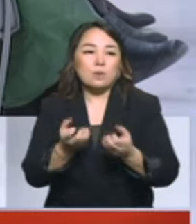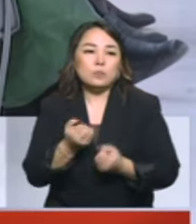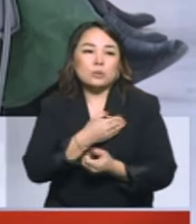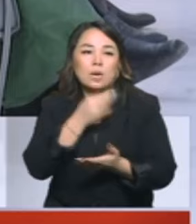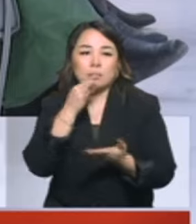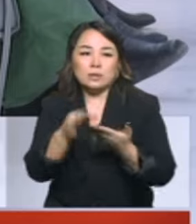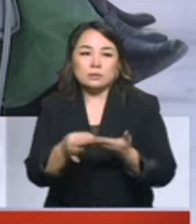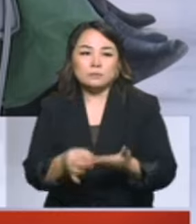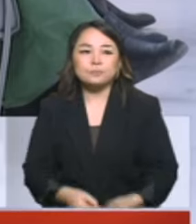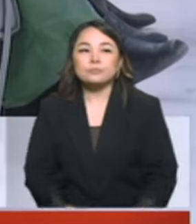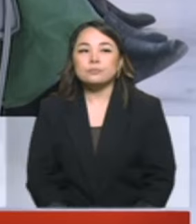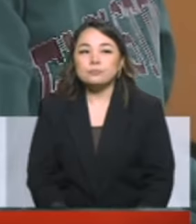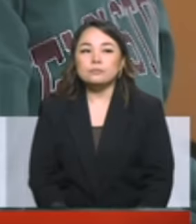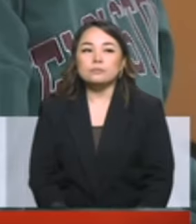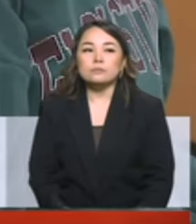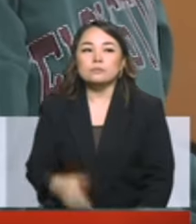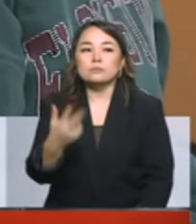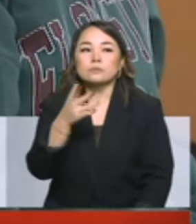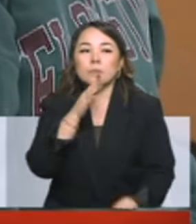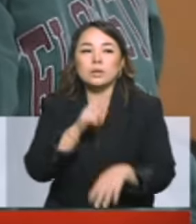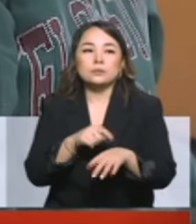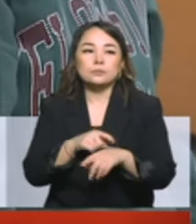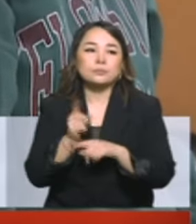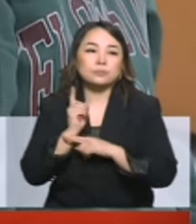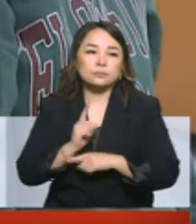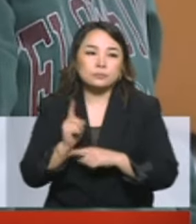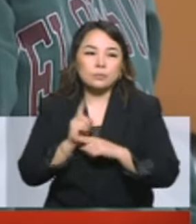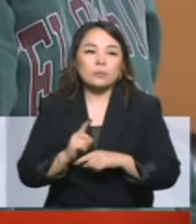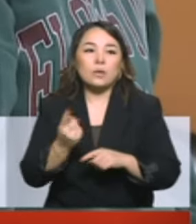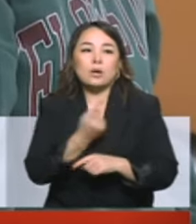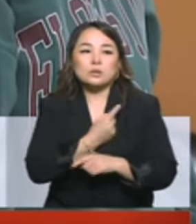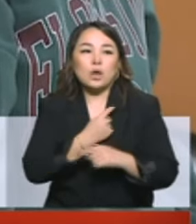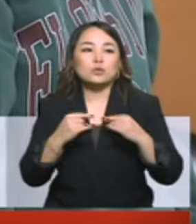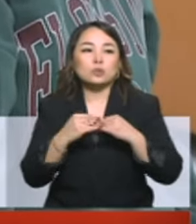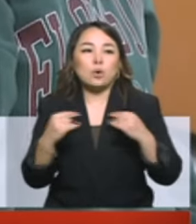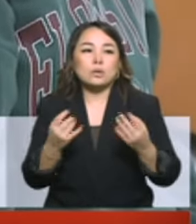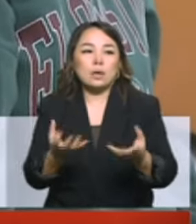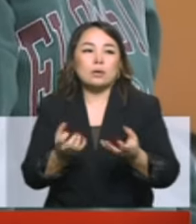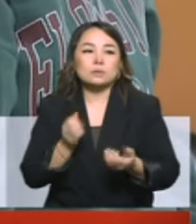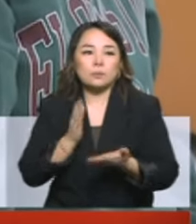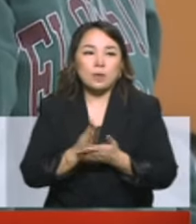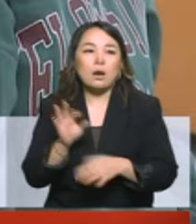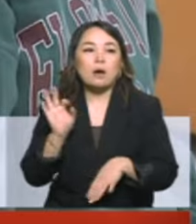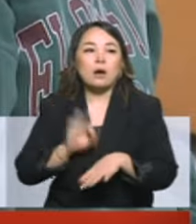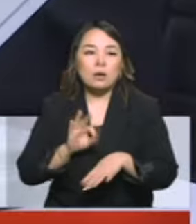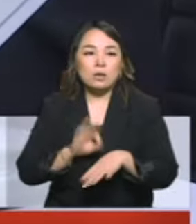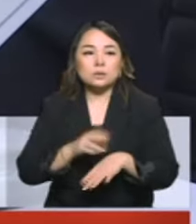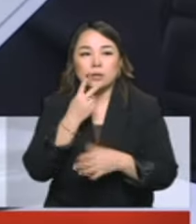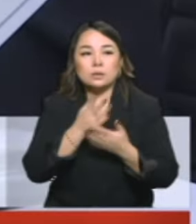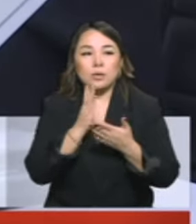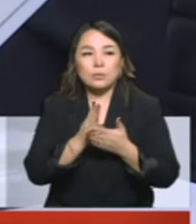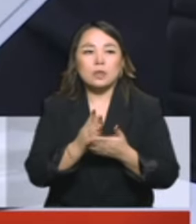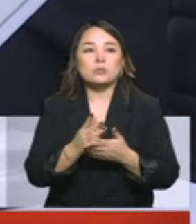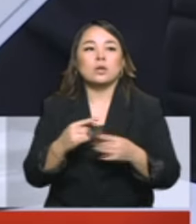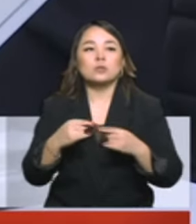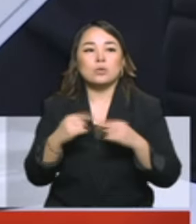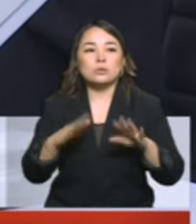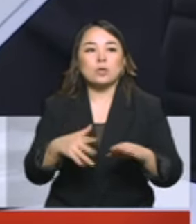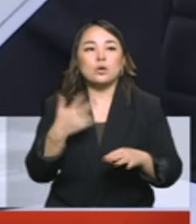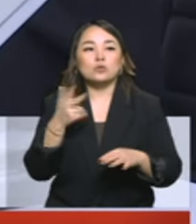ол. 3 сағат болды отырғанымыз. Жаңғыз стол қабылдайды. Сол болды ма? Ауырып отырмыз. Столды бір үш